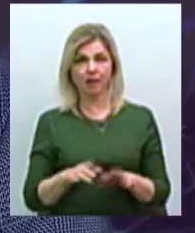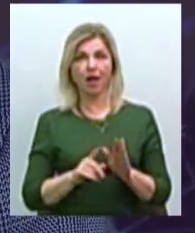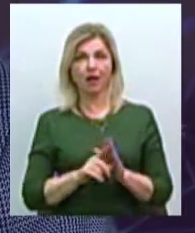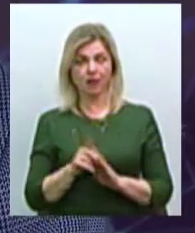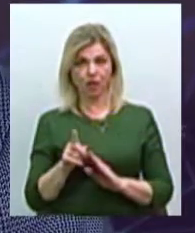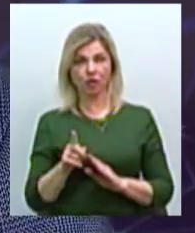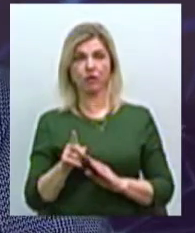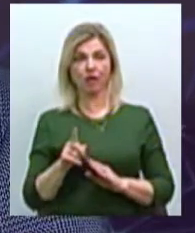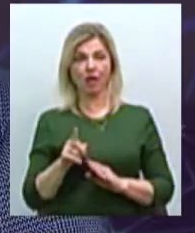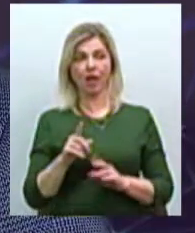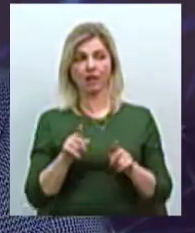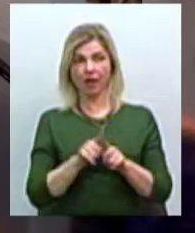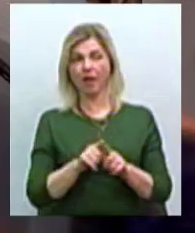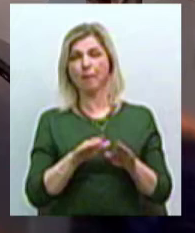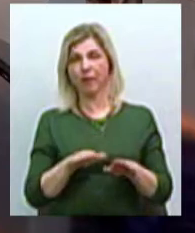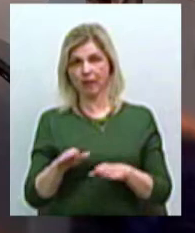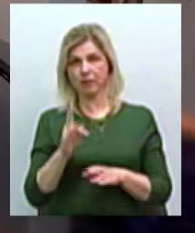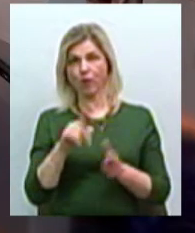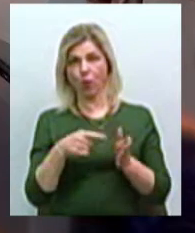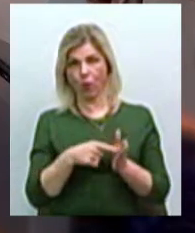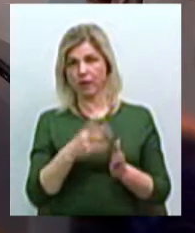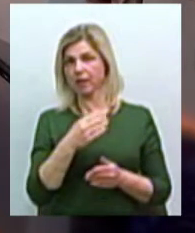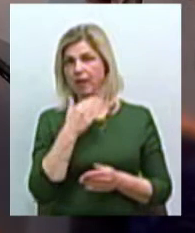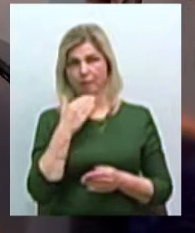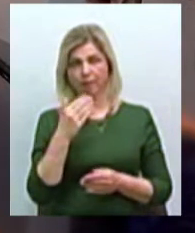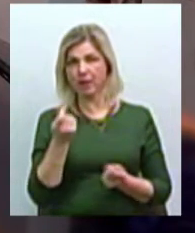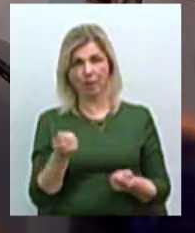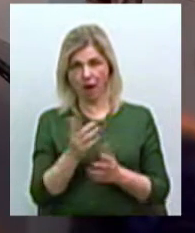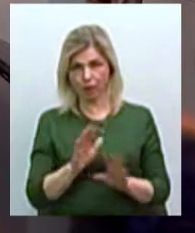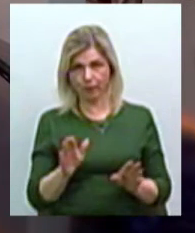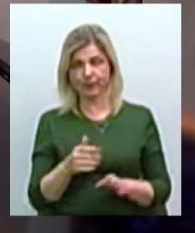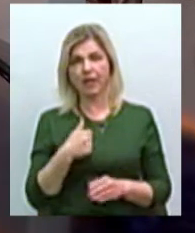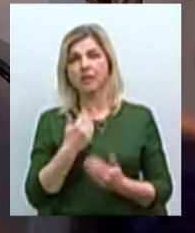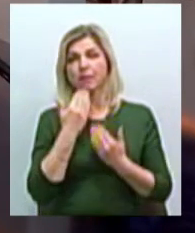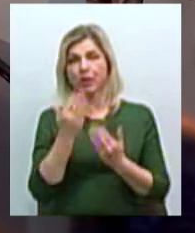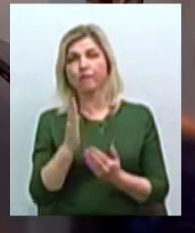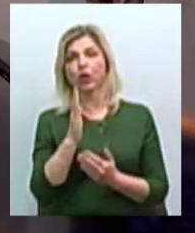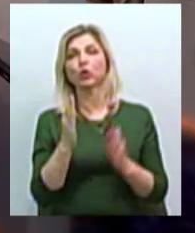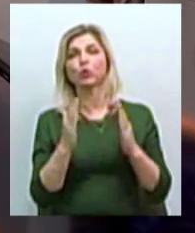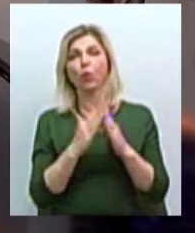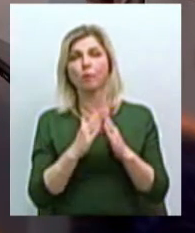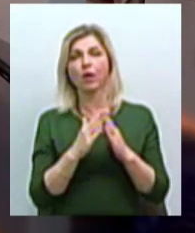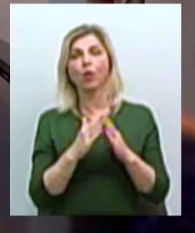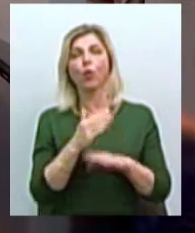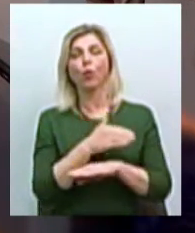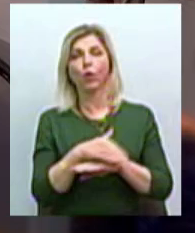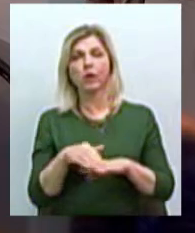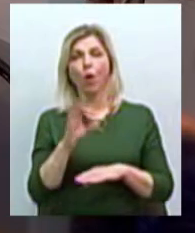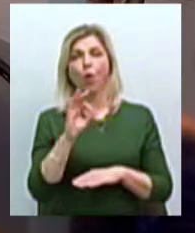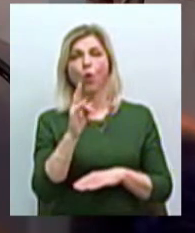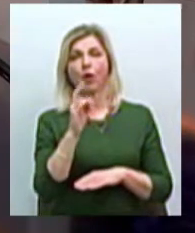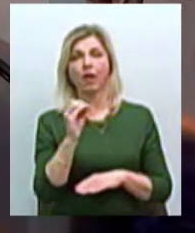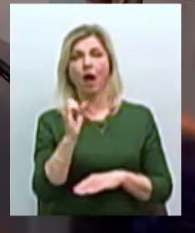думаю, таких объектов в городе немало, но я спрошу об одном. Вот на примере, в доме по адресу улица